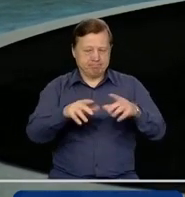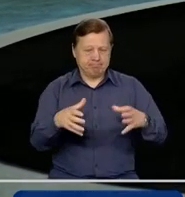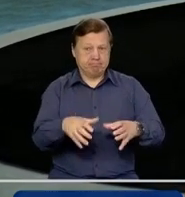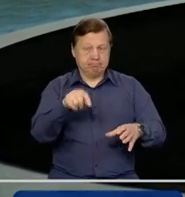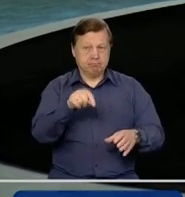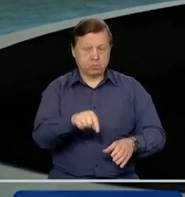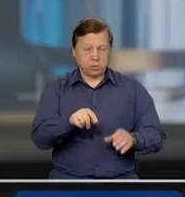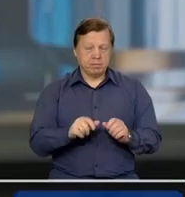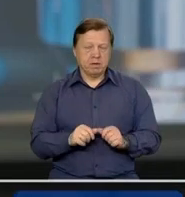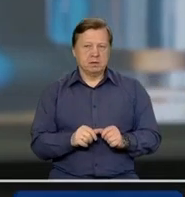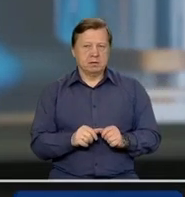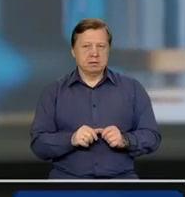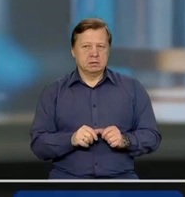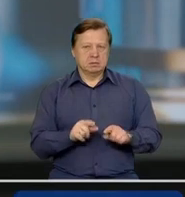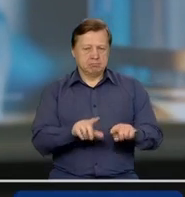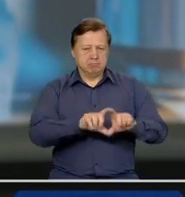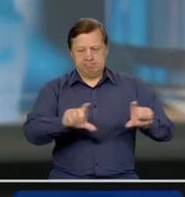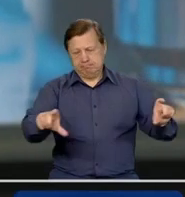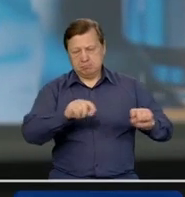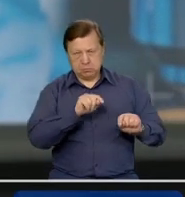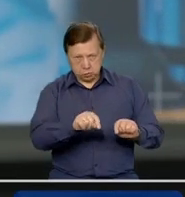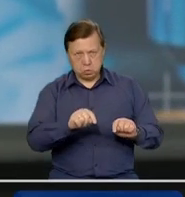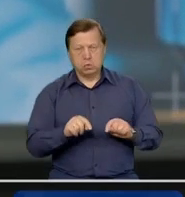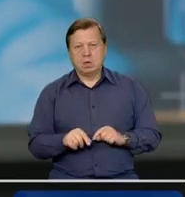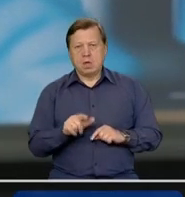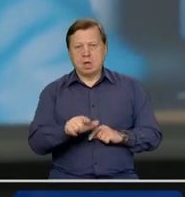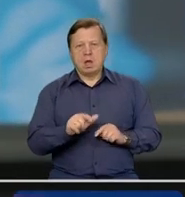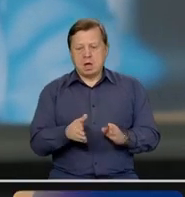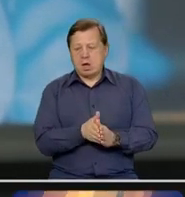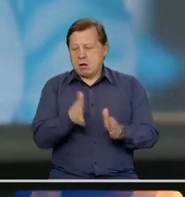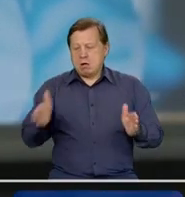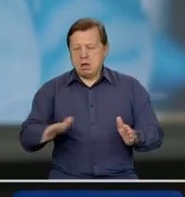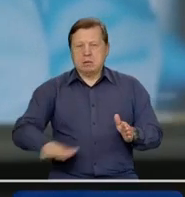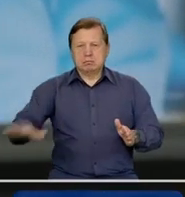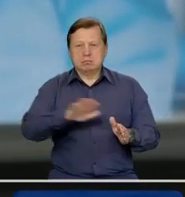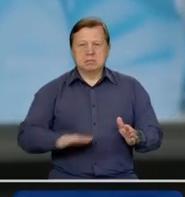jest wyznaczona strofa buforowa?